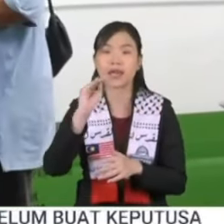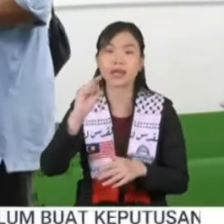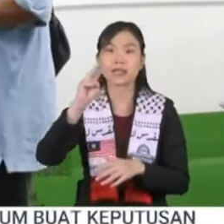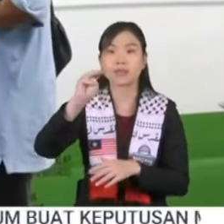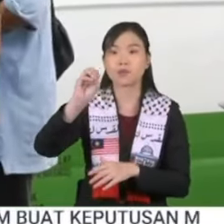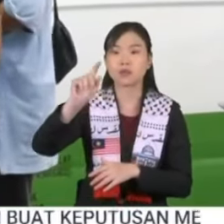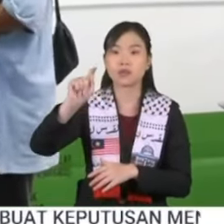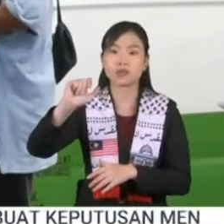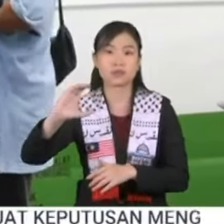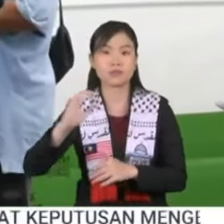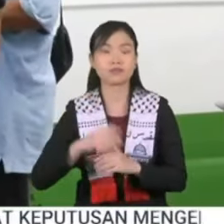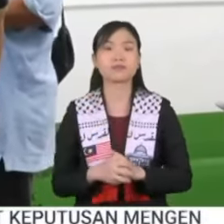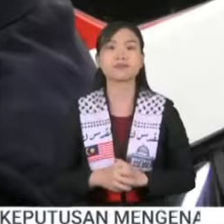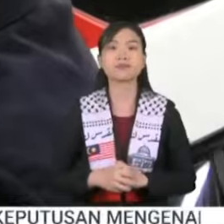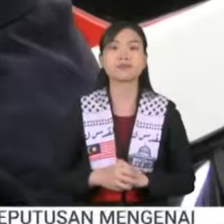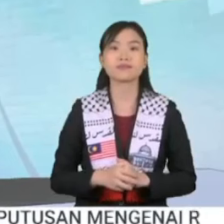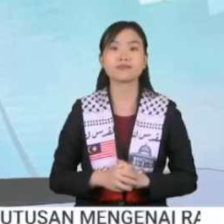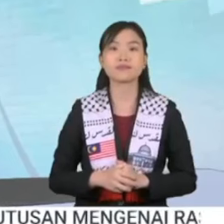MOTEC.